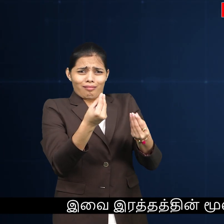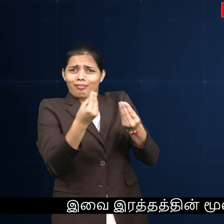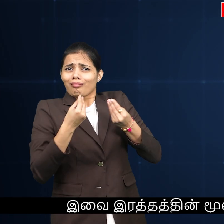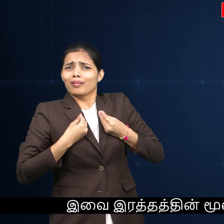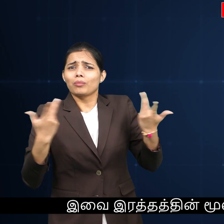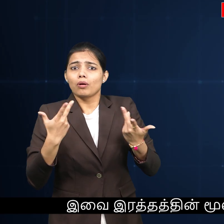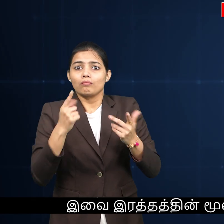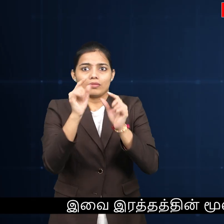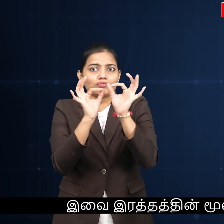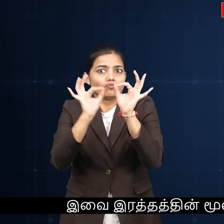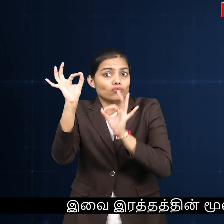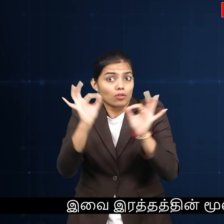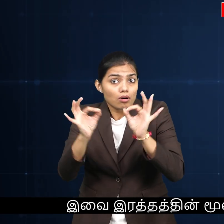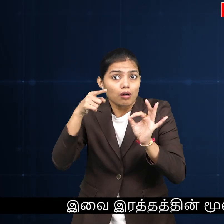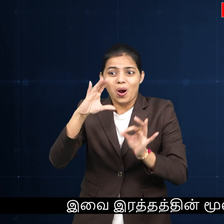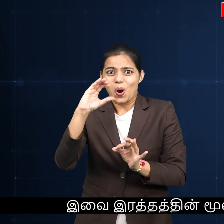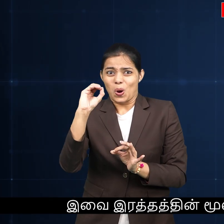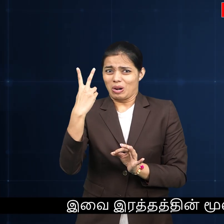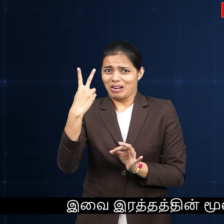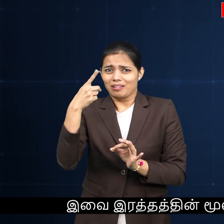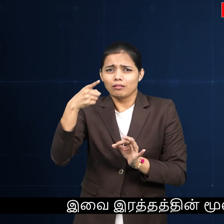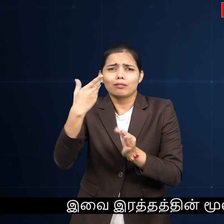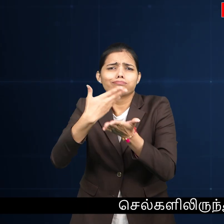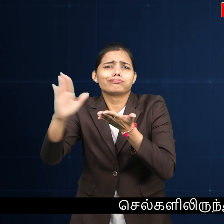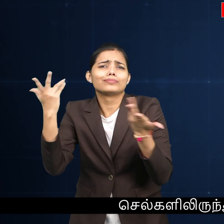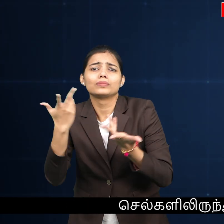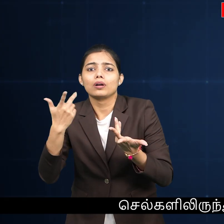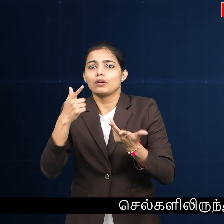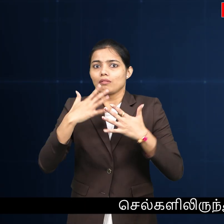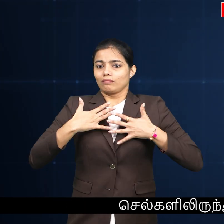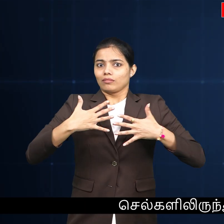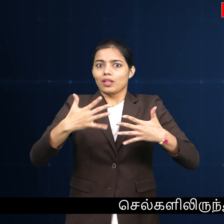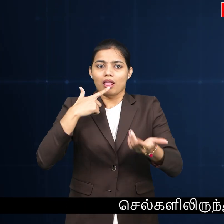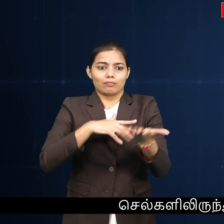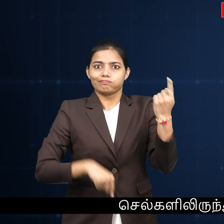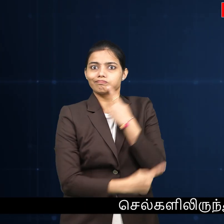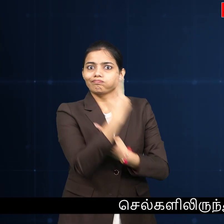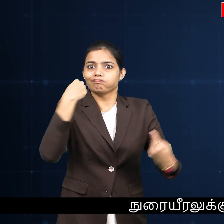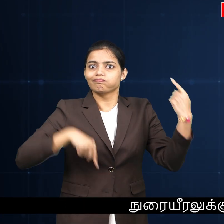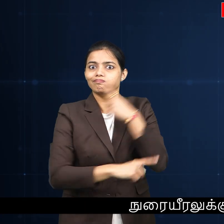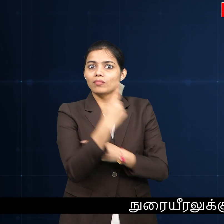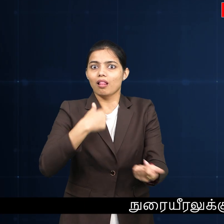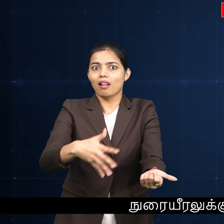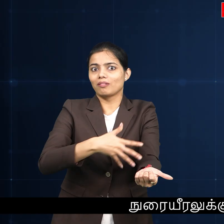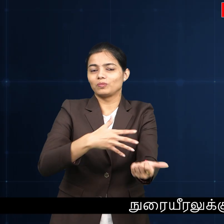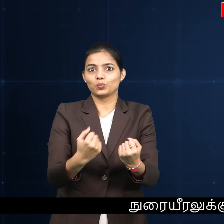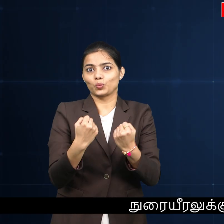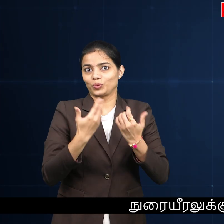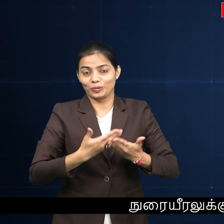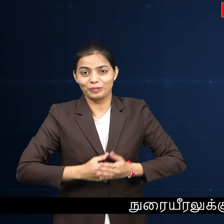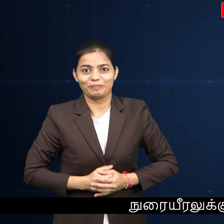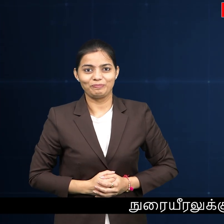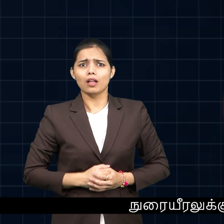இவை இரத்தத்தின் மூலம் செல்களுக்கு ஆக்சிஜனையும் செல்களிலிருந்து கார்பன் டை ஆக்சைடை நுரையீரலுக்கும்